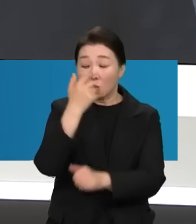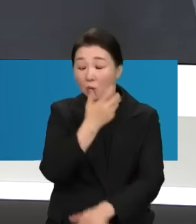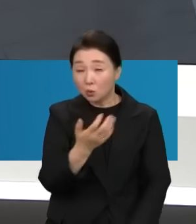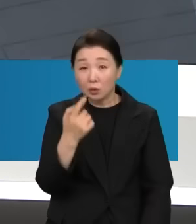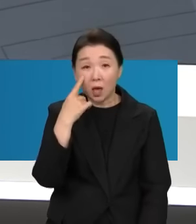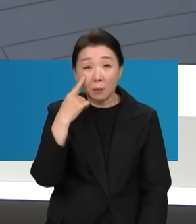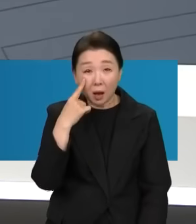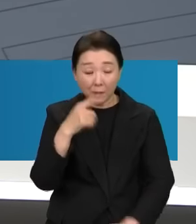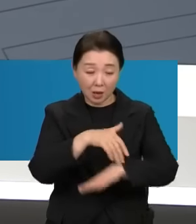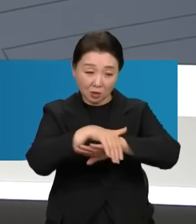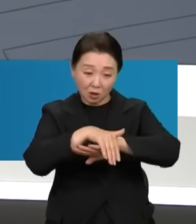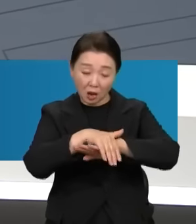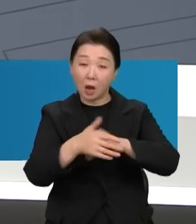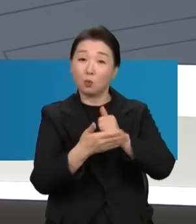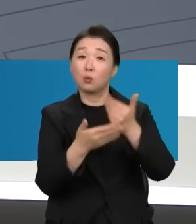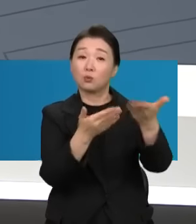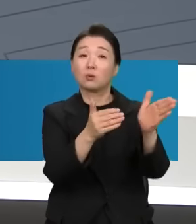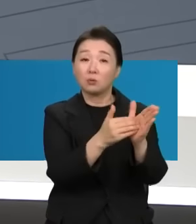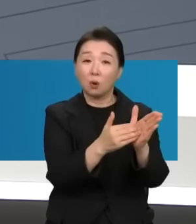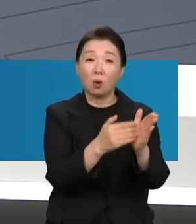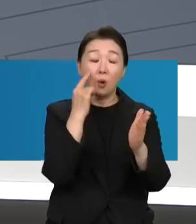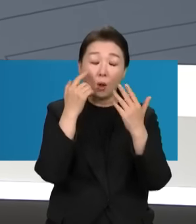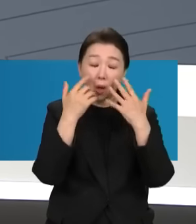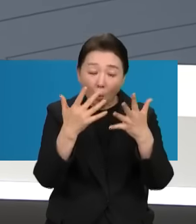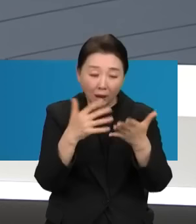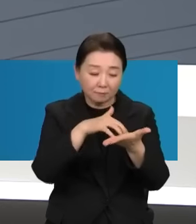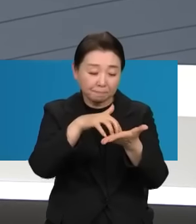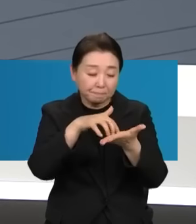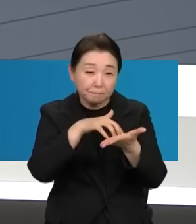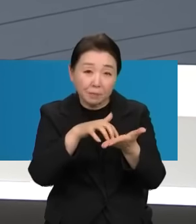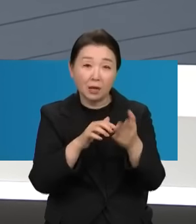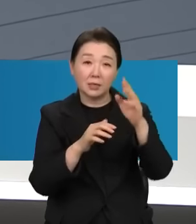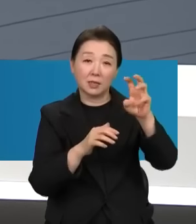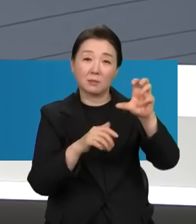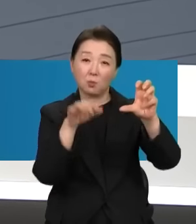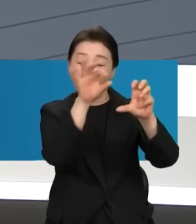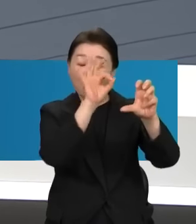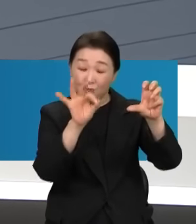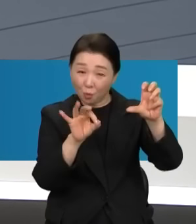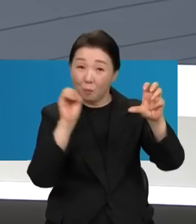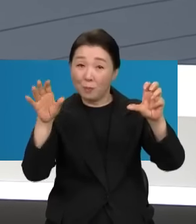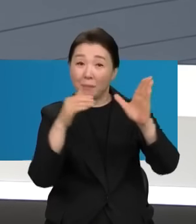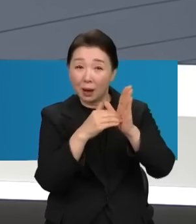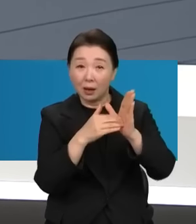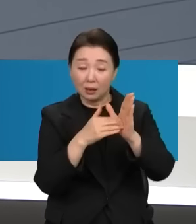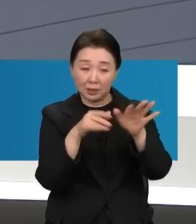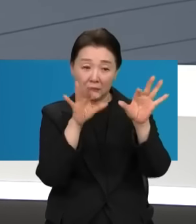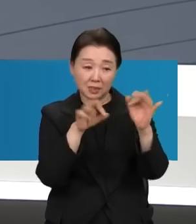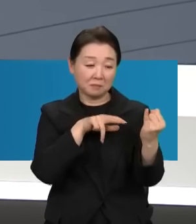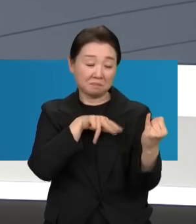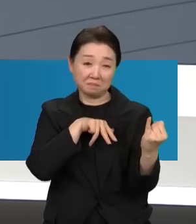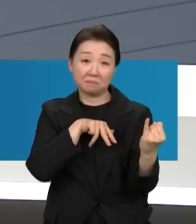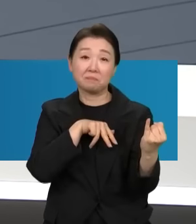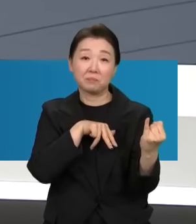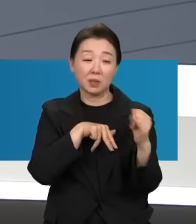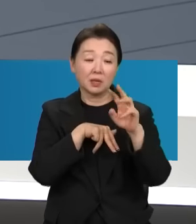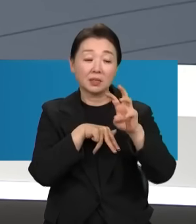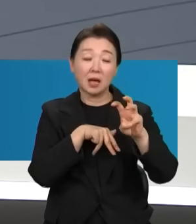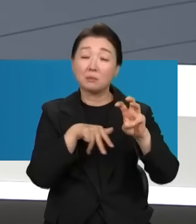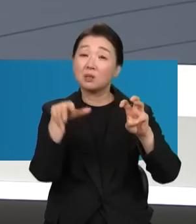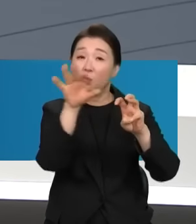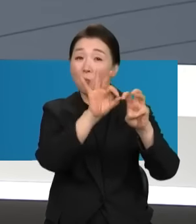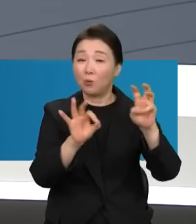공천 준다고 했다며 정확하게 지지율 숫자까지 35%로 불러주면서 김영선이 35%로